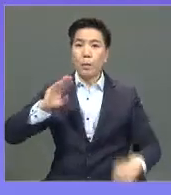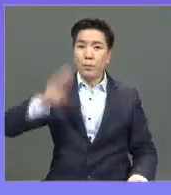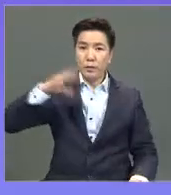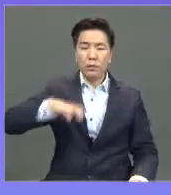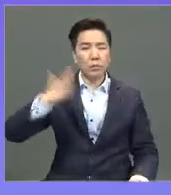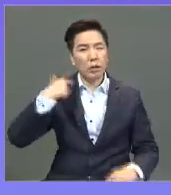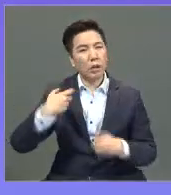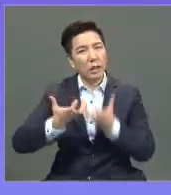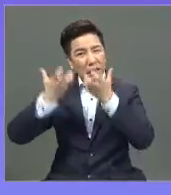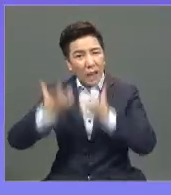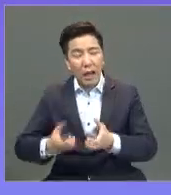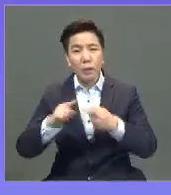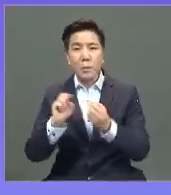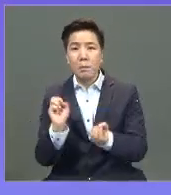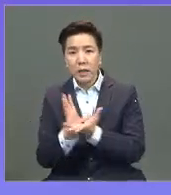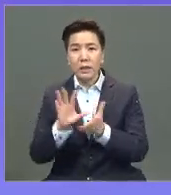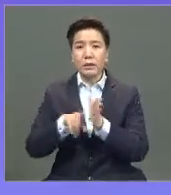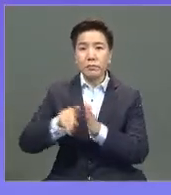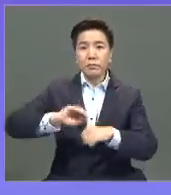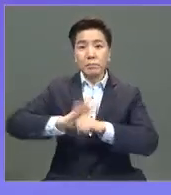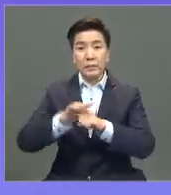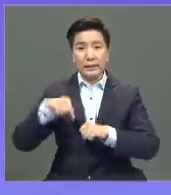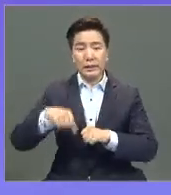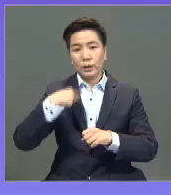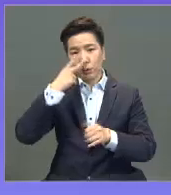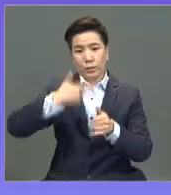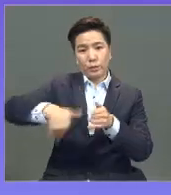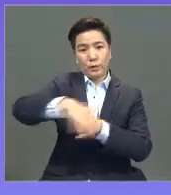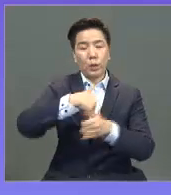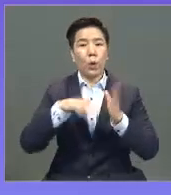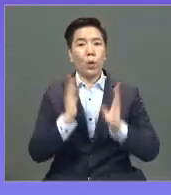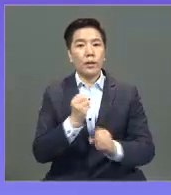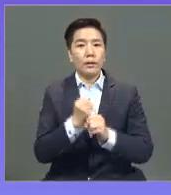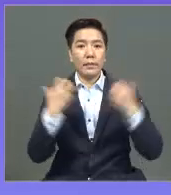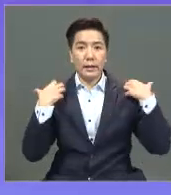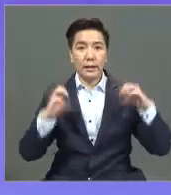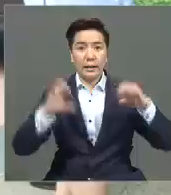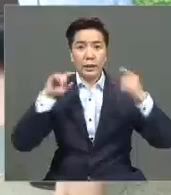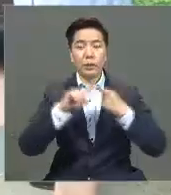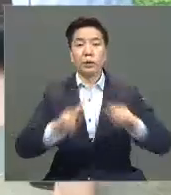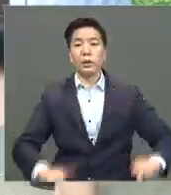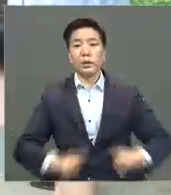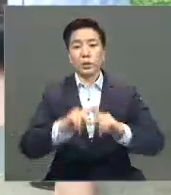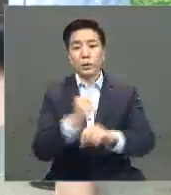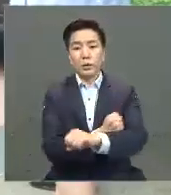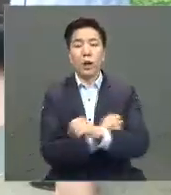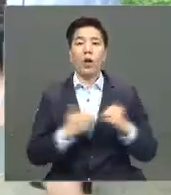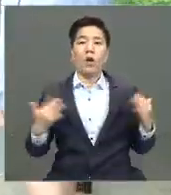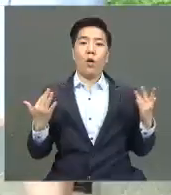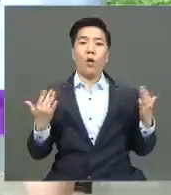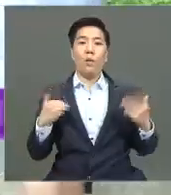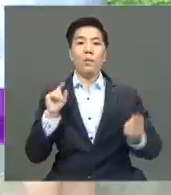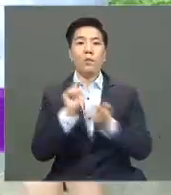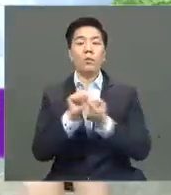ากที่เราเจ็บกันมาหนักจากโควิด -19 นะคะอันนี้ก็เป็นบรรยากาศนะคะที่เจ้าหน้าที่ข้าราชการของกระทรวงแรงงานนะคะไปรอต้อน